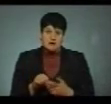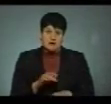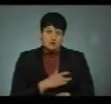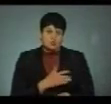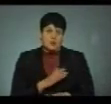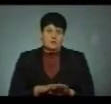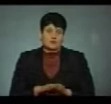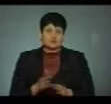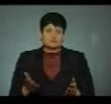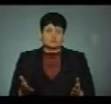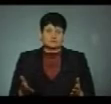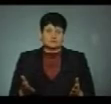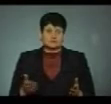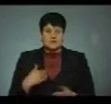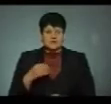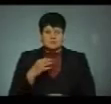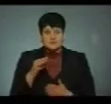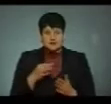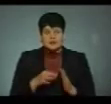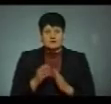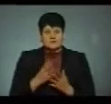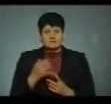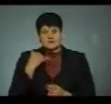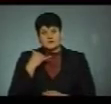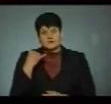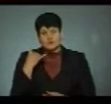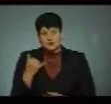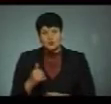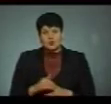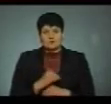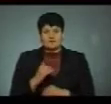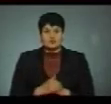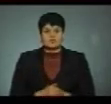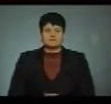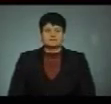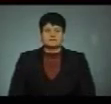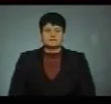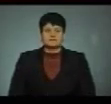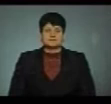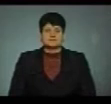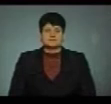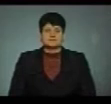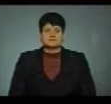влади. Мені підказують, маємо ще один телефонний дзвінок. Доброго вечора.